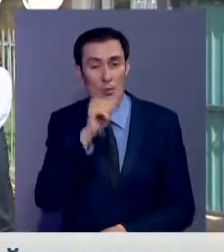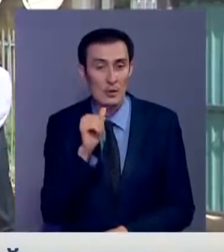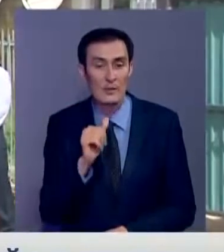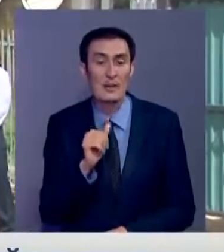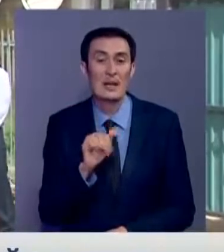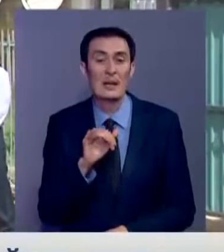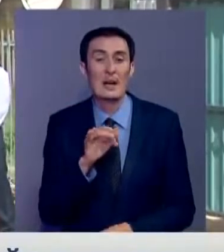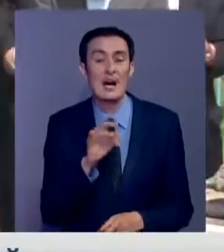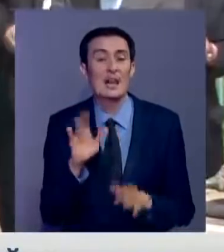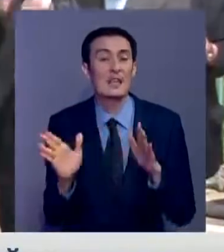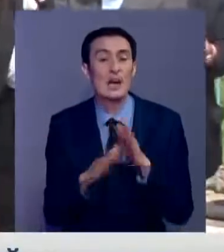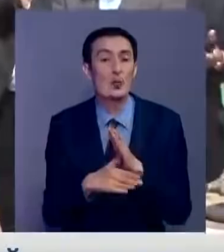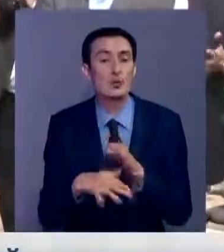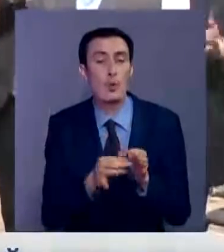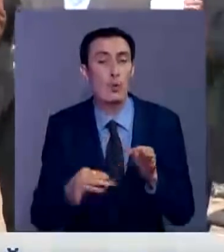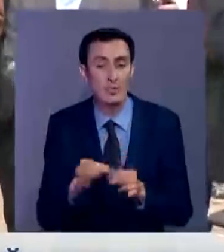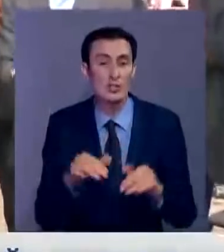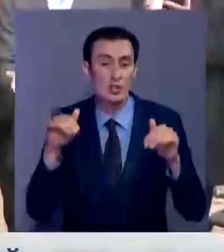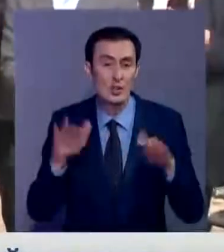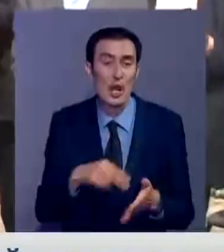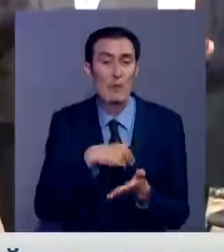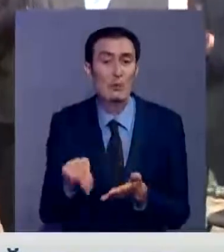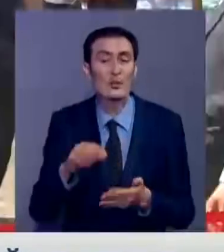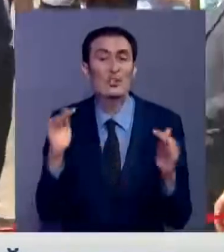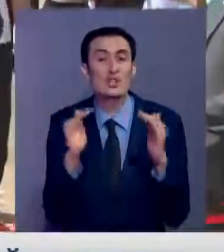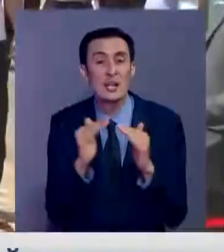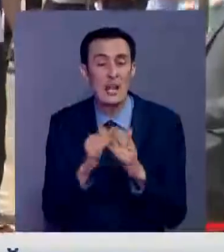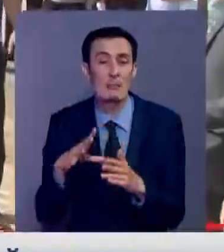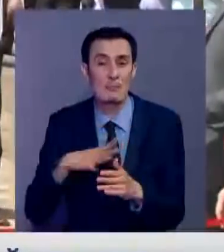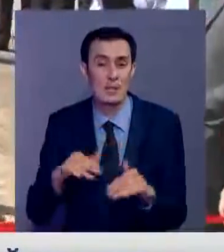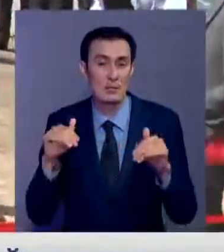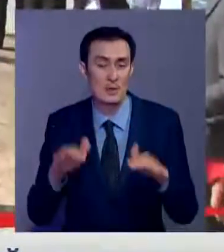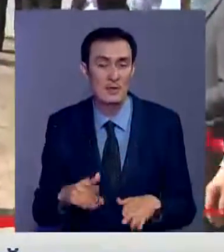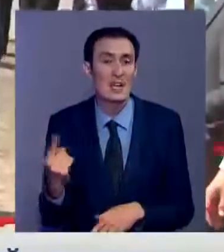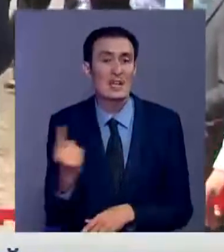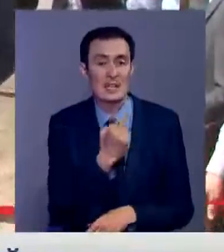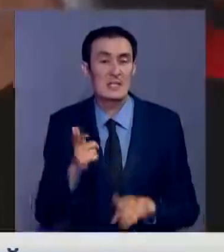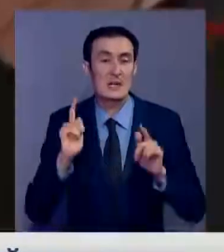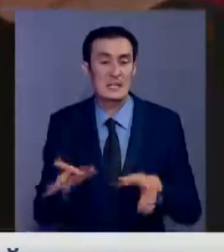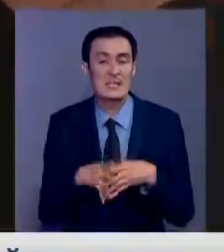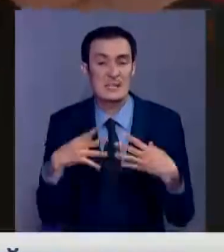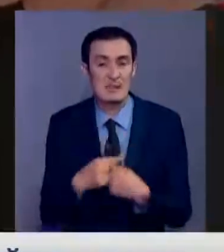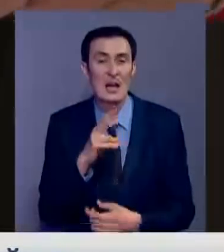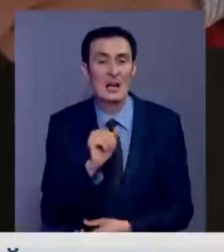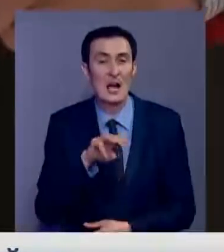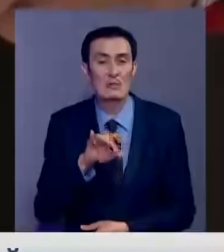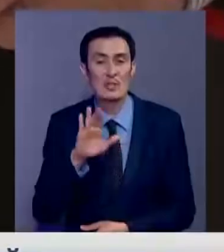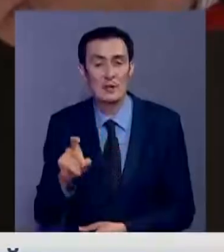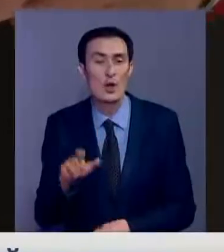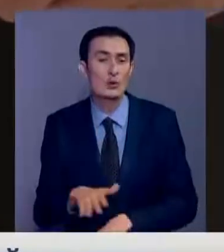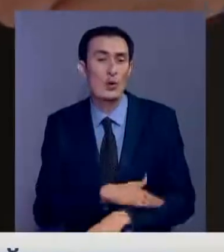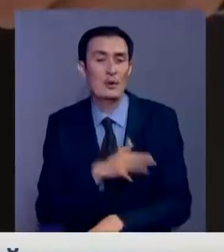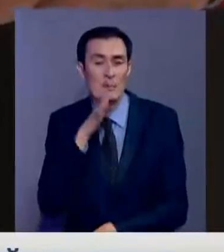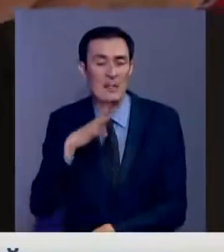в Индерском районе Атырауской области. Решение о покупке жилья было принято единогласно. Семья Камышевых